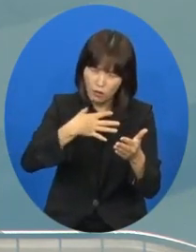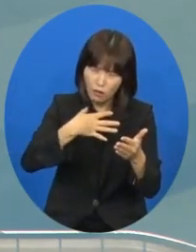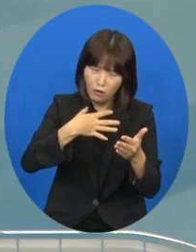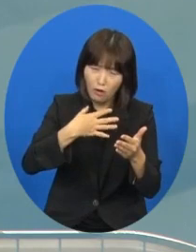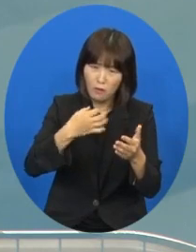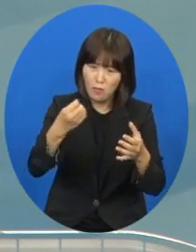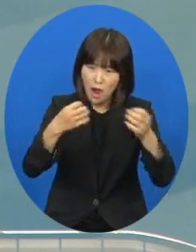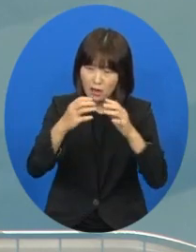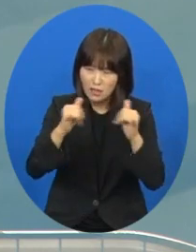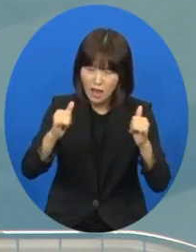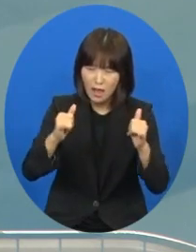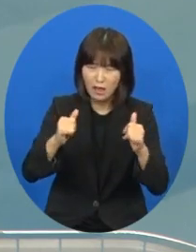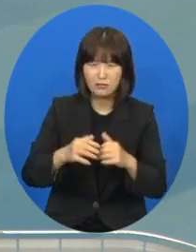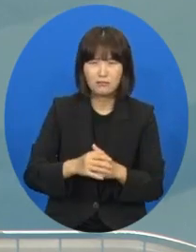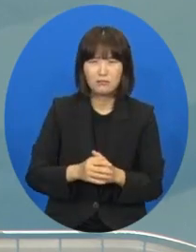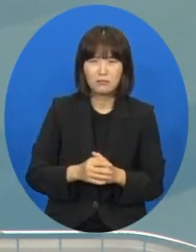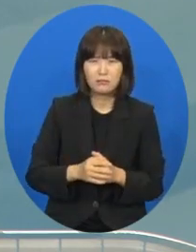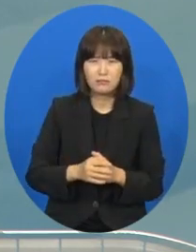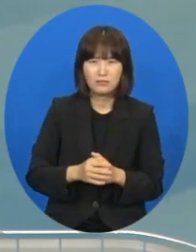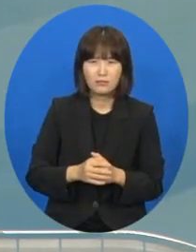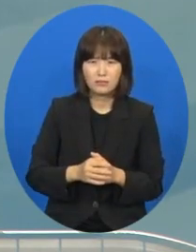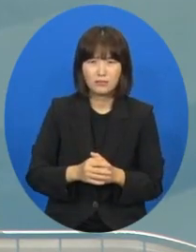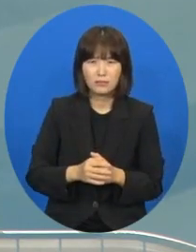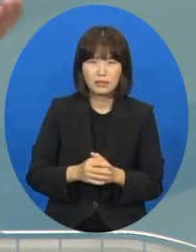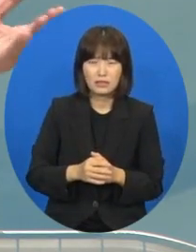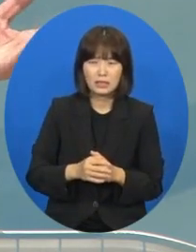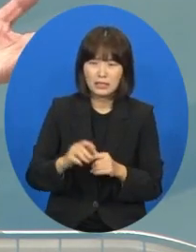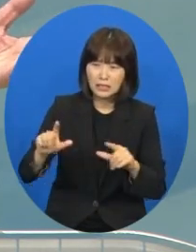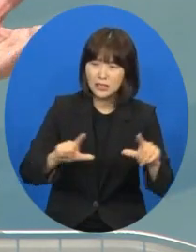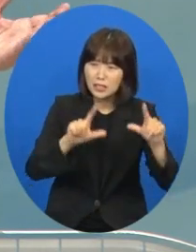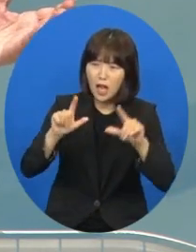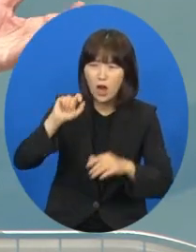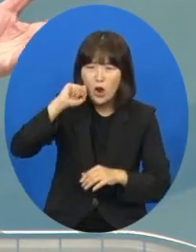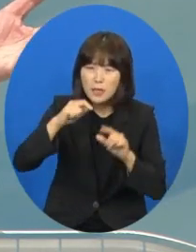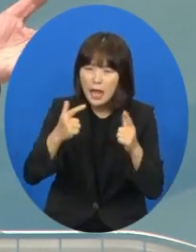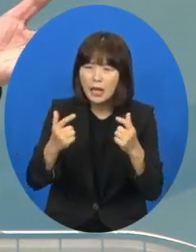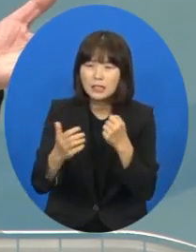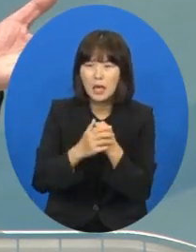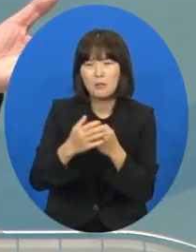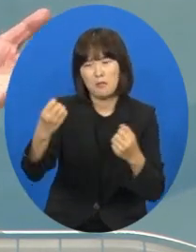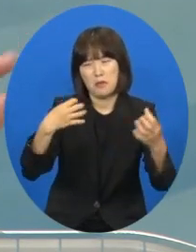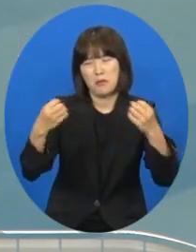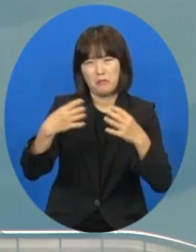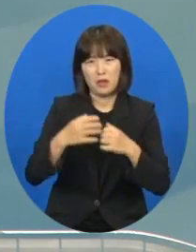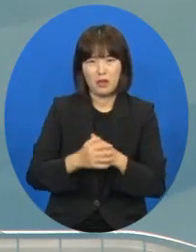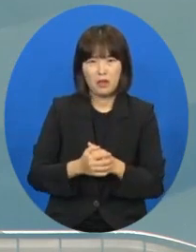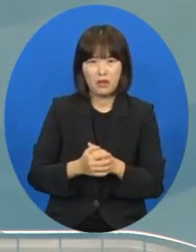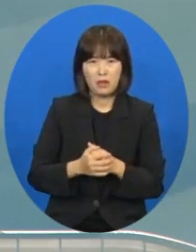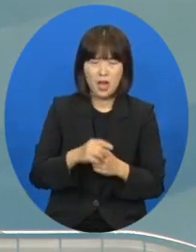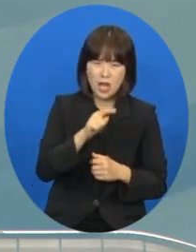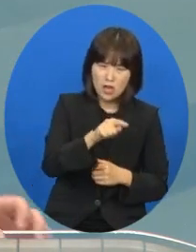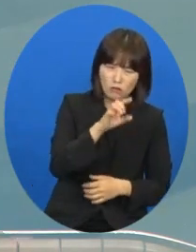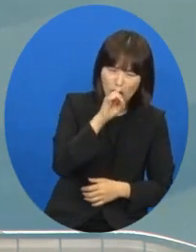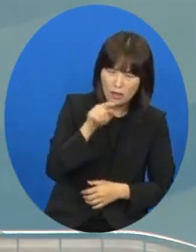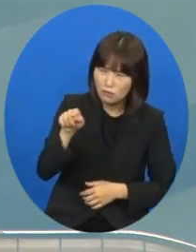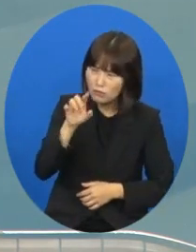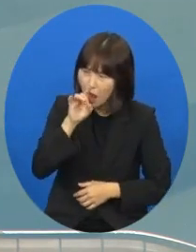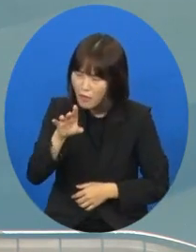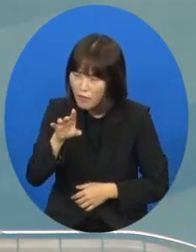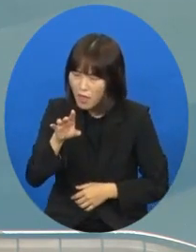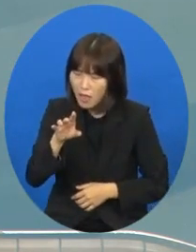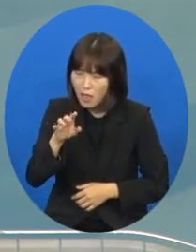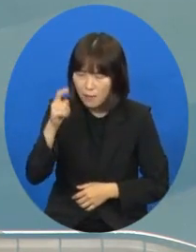살만하니까 그런 거예요. 진짜 이것도 저것도 안 된다고 깨달아진 분은 일기 쓰는 게 뭐